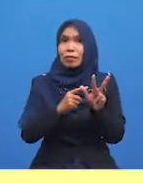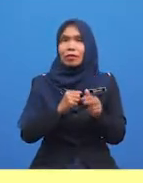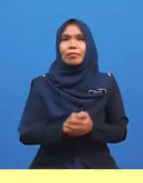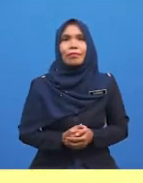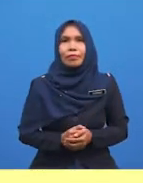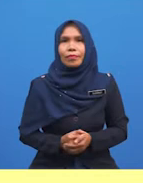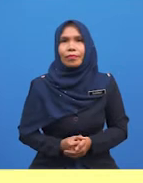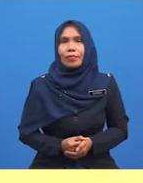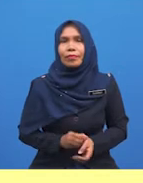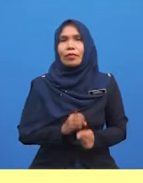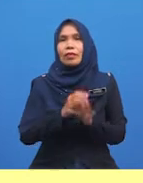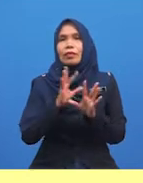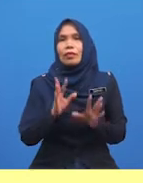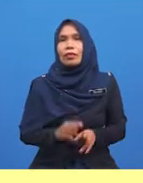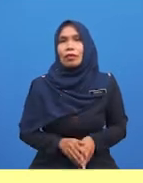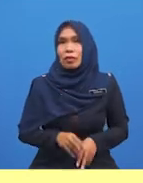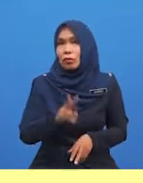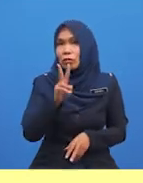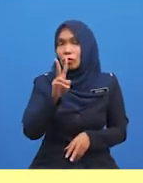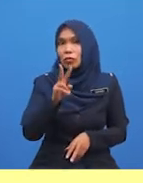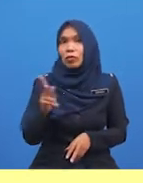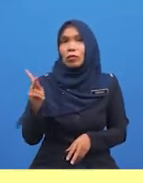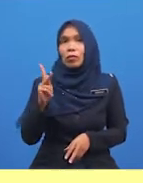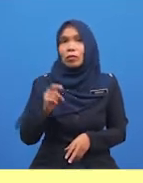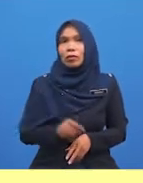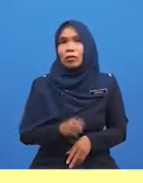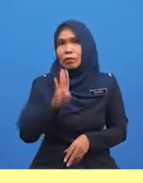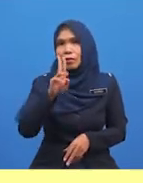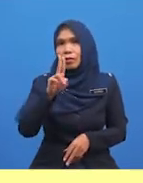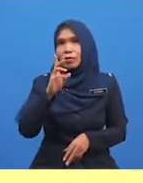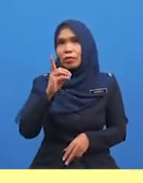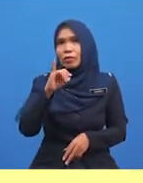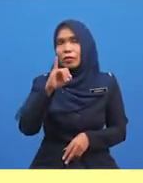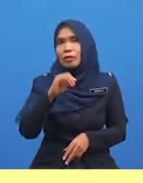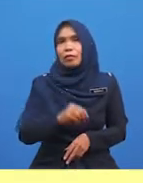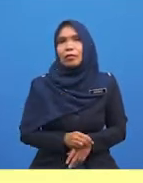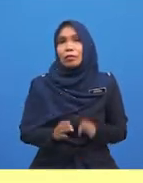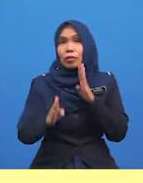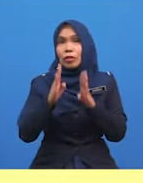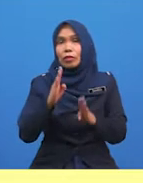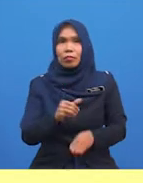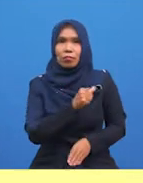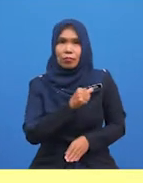dua kuasa budi bicara yang di-Pertuan Agong.